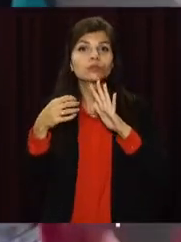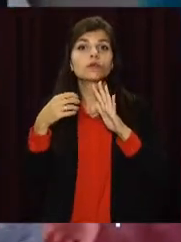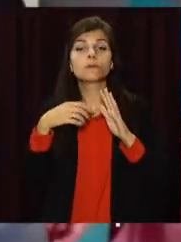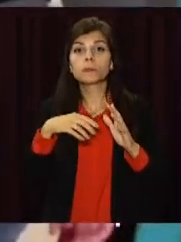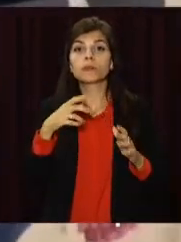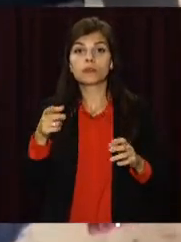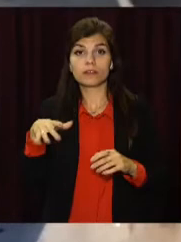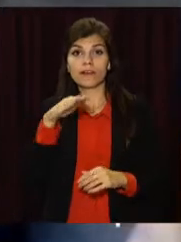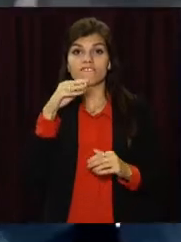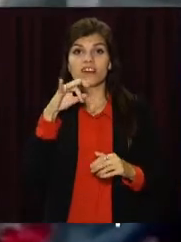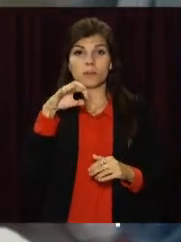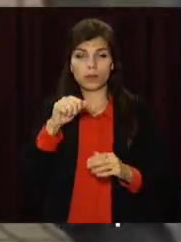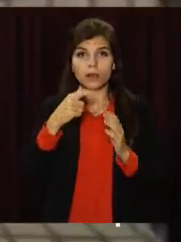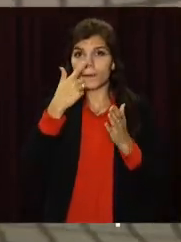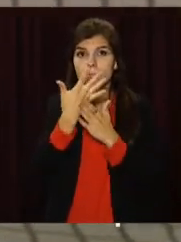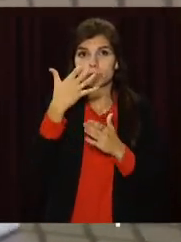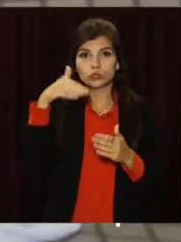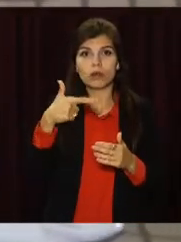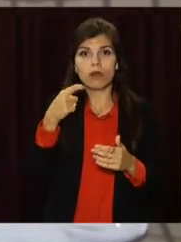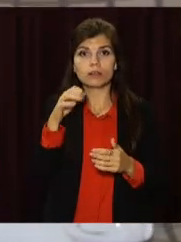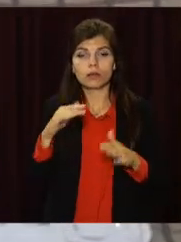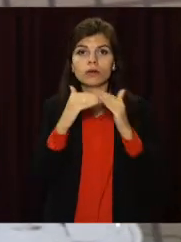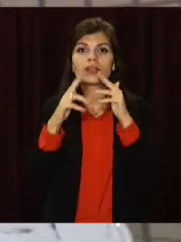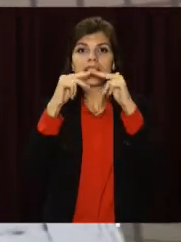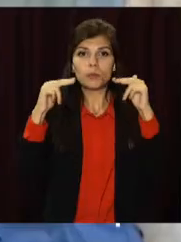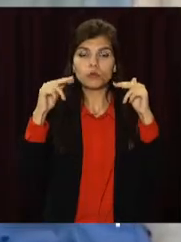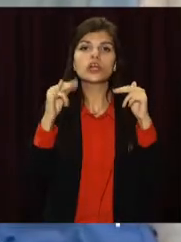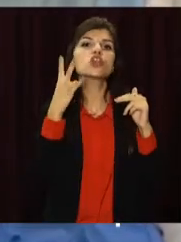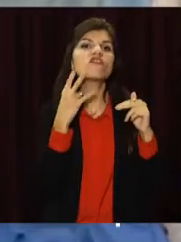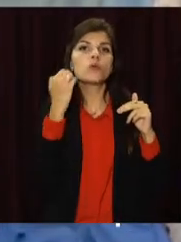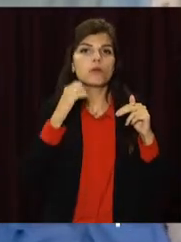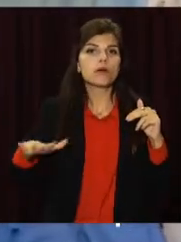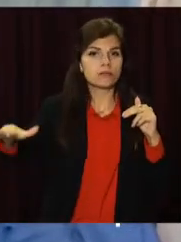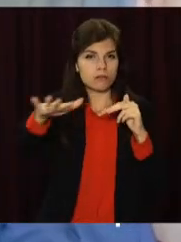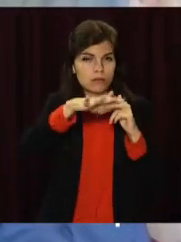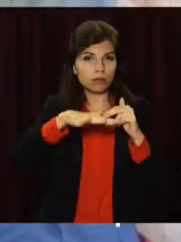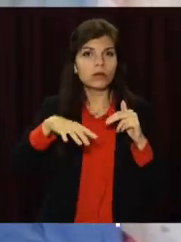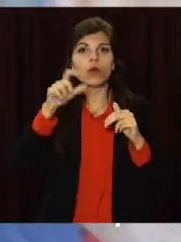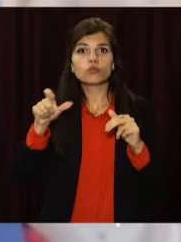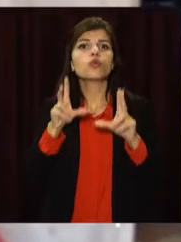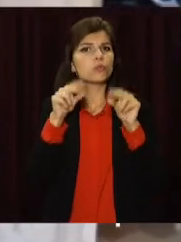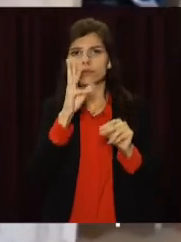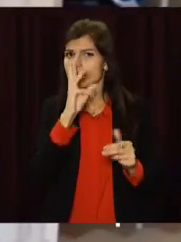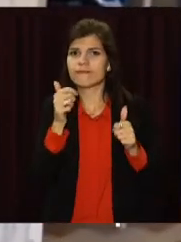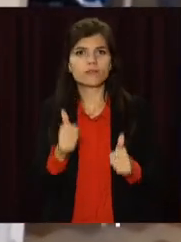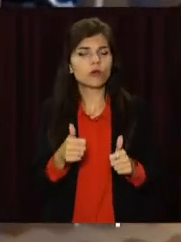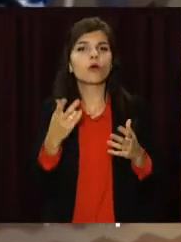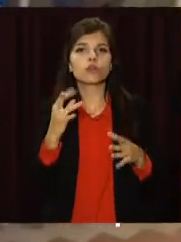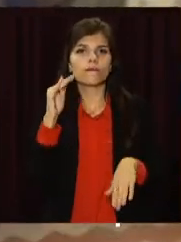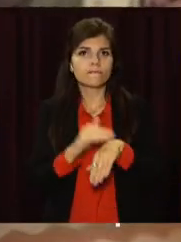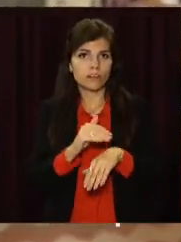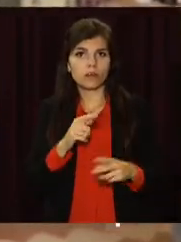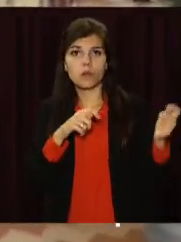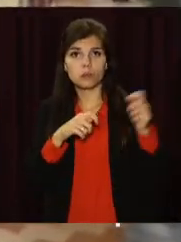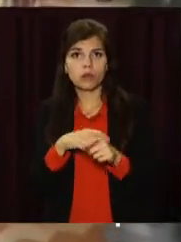У власності фермерів було 500 гектарів полів у Дніпровському та Новомосковському районах. Людям обіцяли гідну платню, однак замість